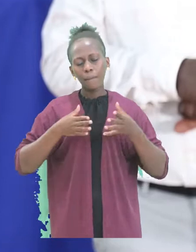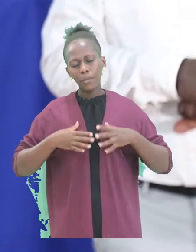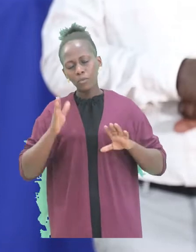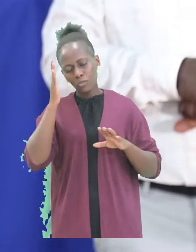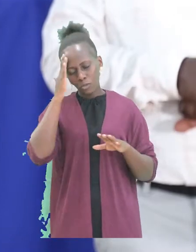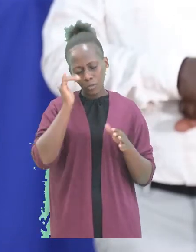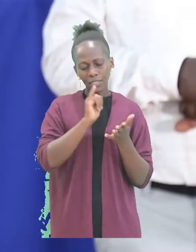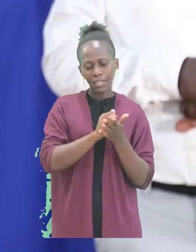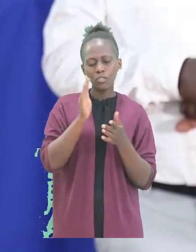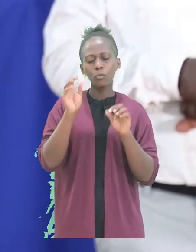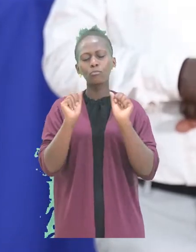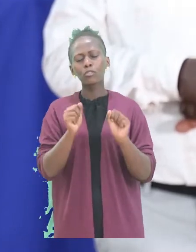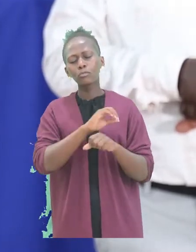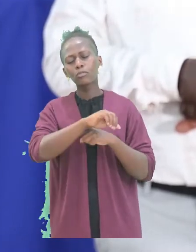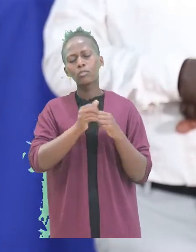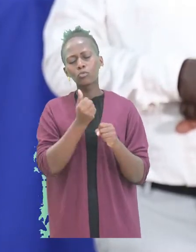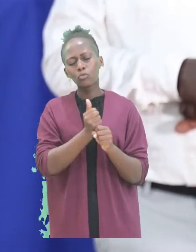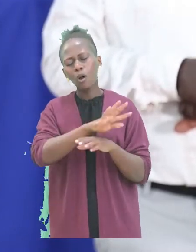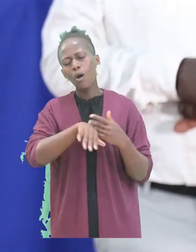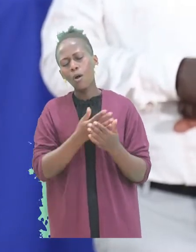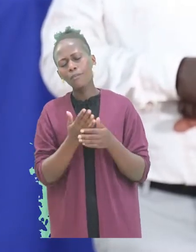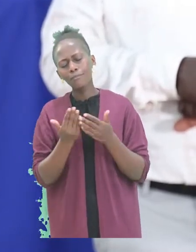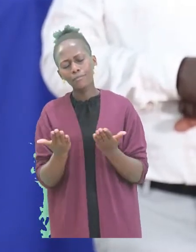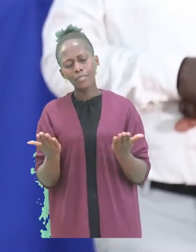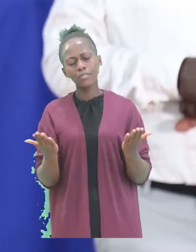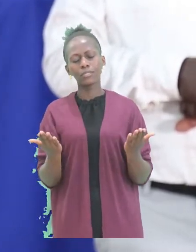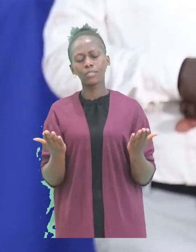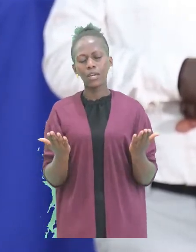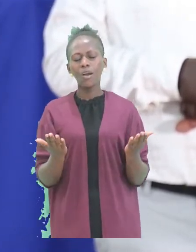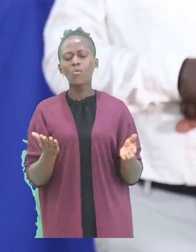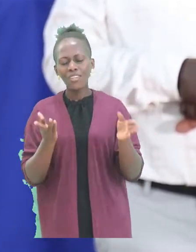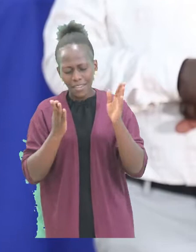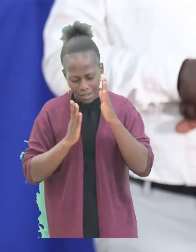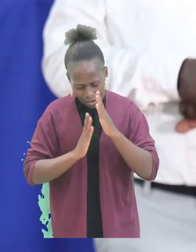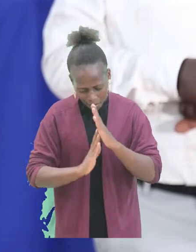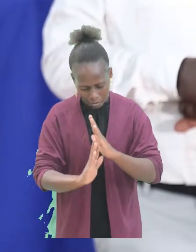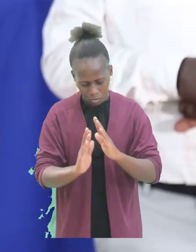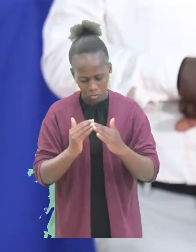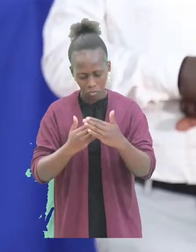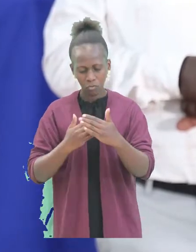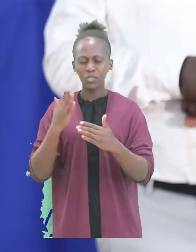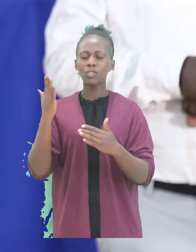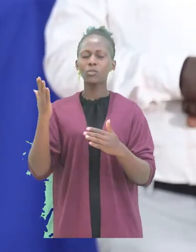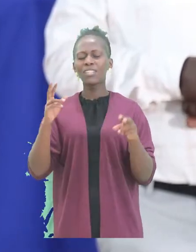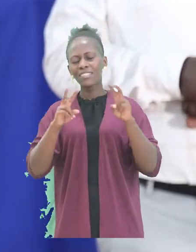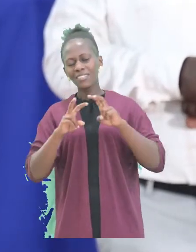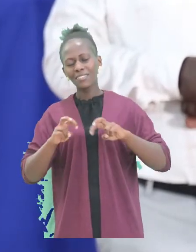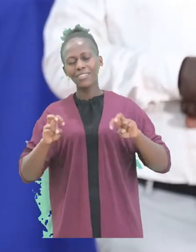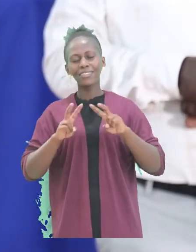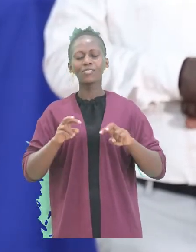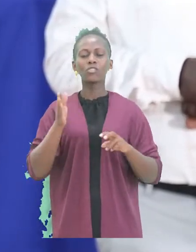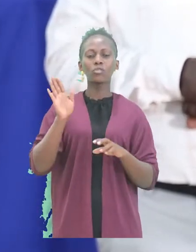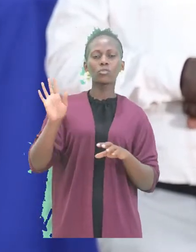watu hayawawezi mfalme. Tunanyenyekea mbele zako miguuni mwako mfalme, tukitafuta uso